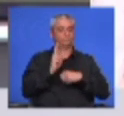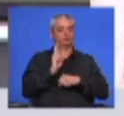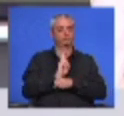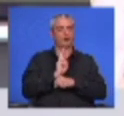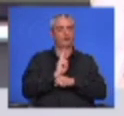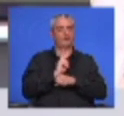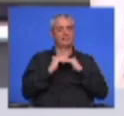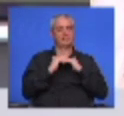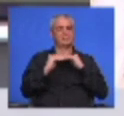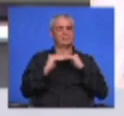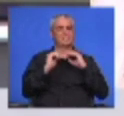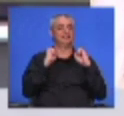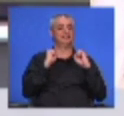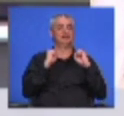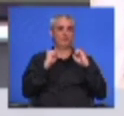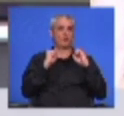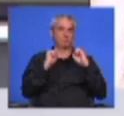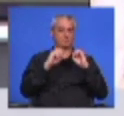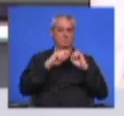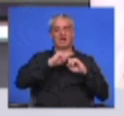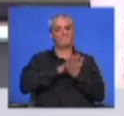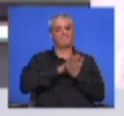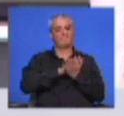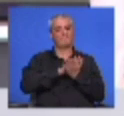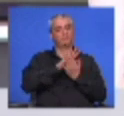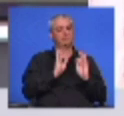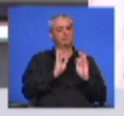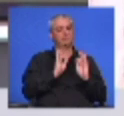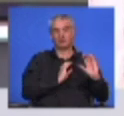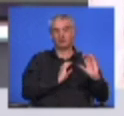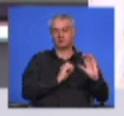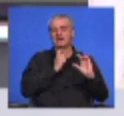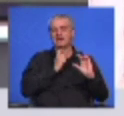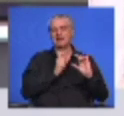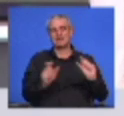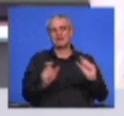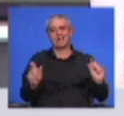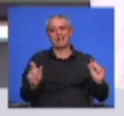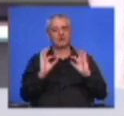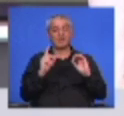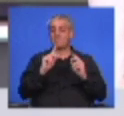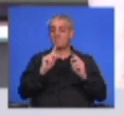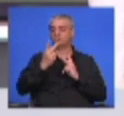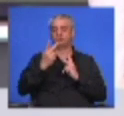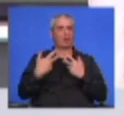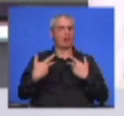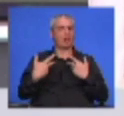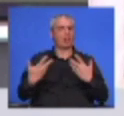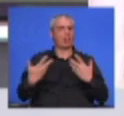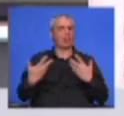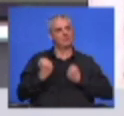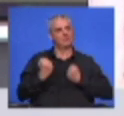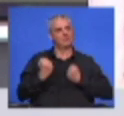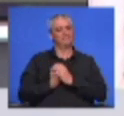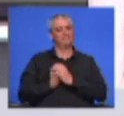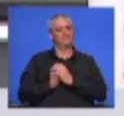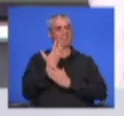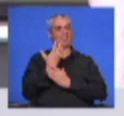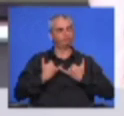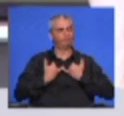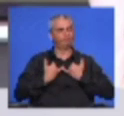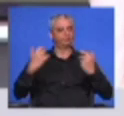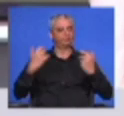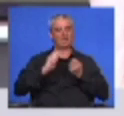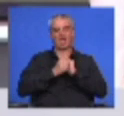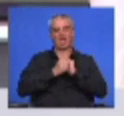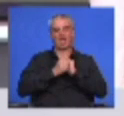יציבות אמנם, היקף הוצאה סביר, גירעון סביר, אבל מהצד השני גם אין שום מנועי צמיחה, אין רפורמות